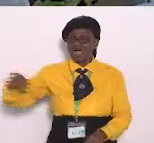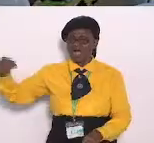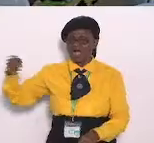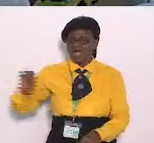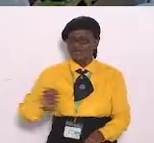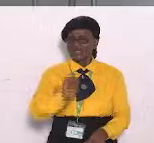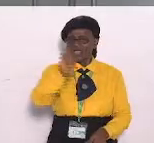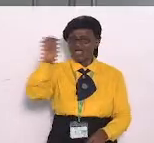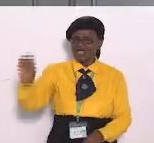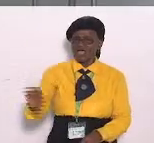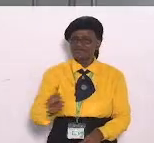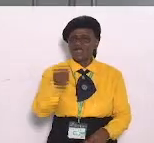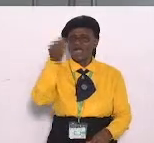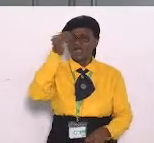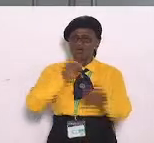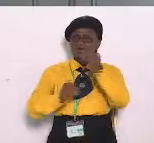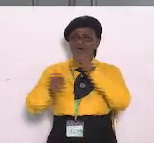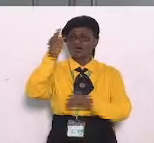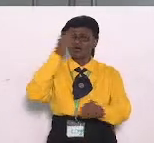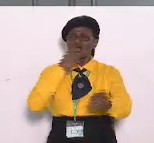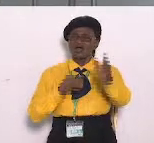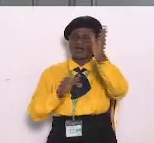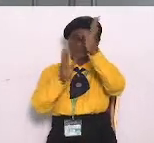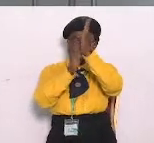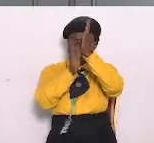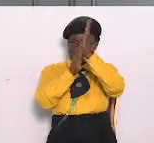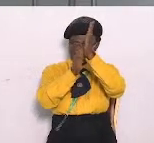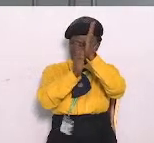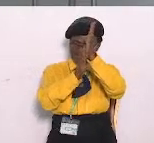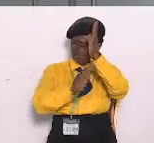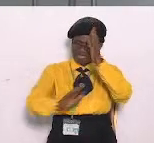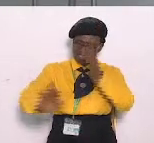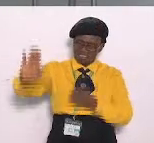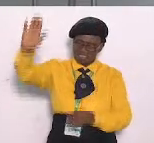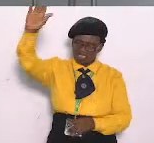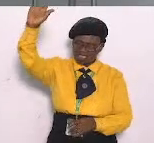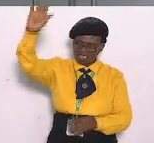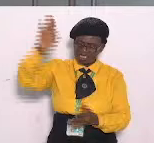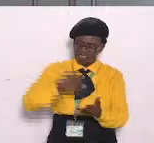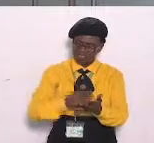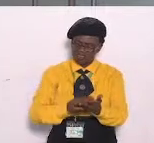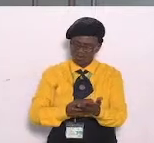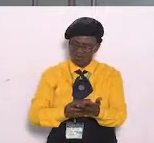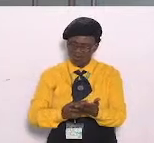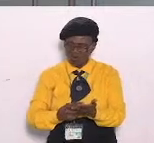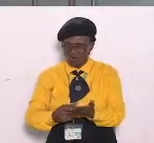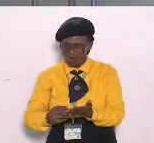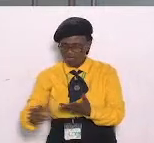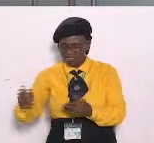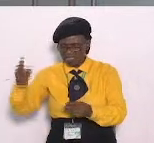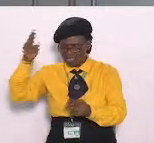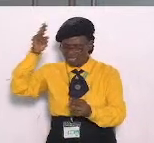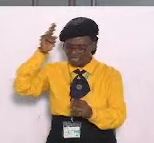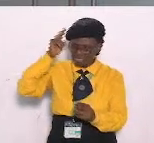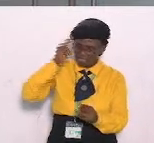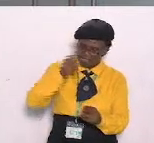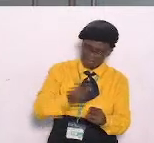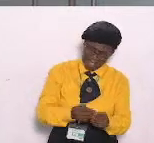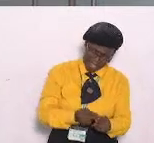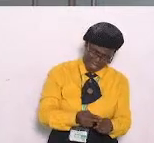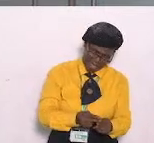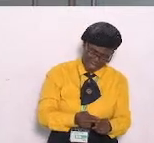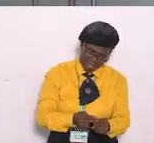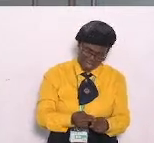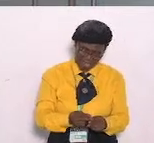durera jamais lou son